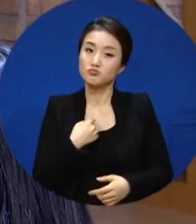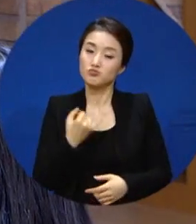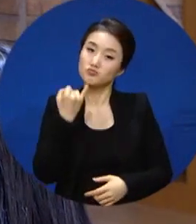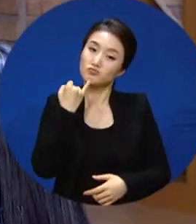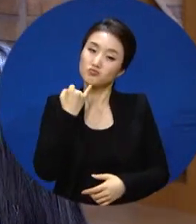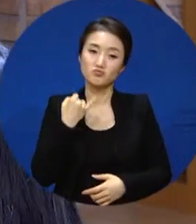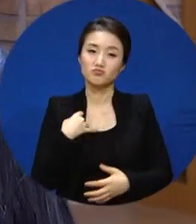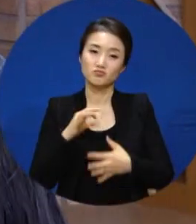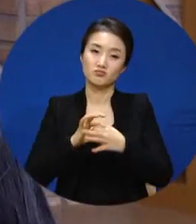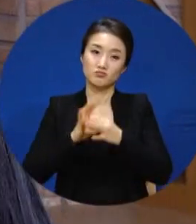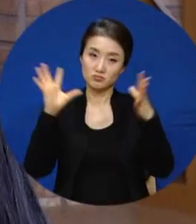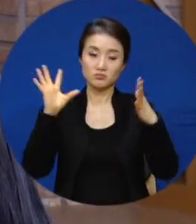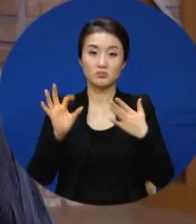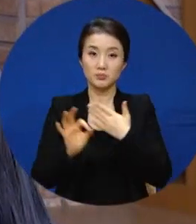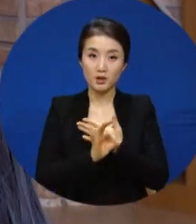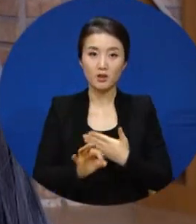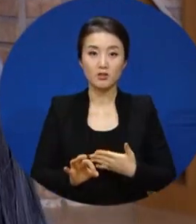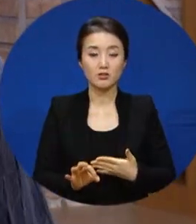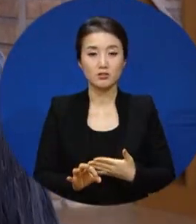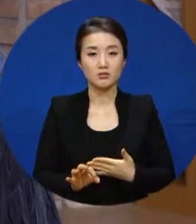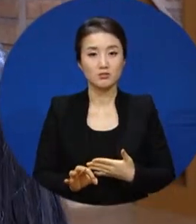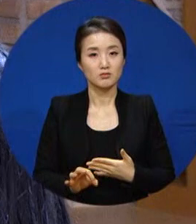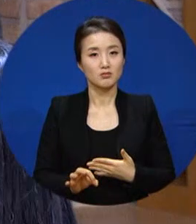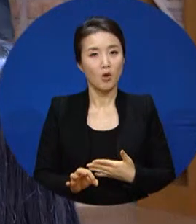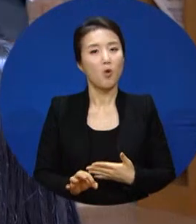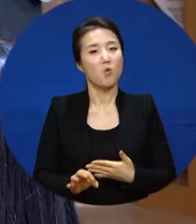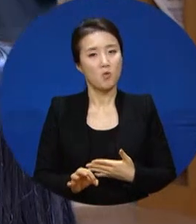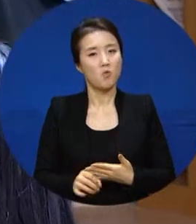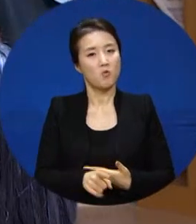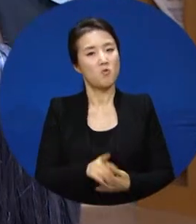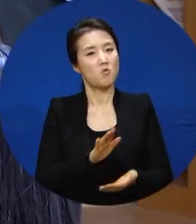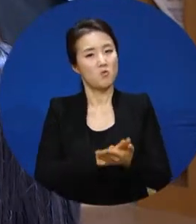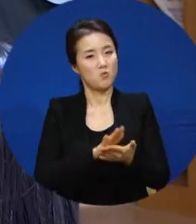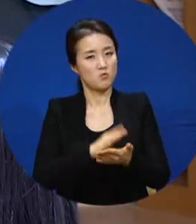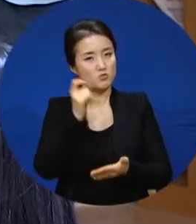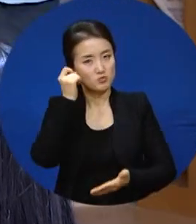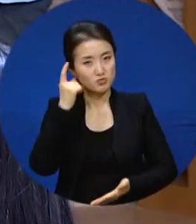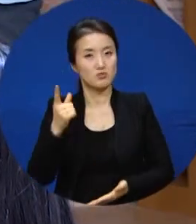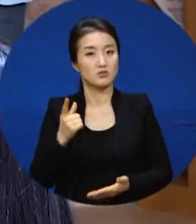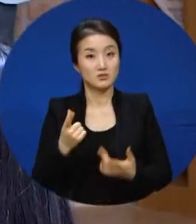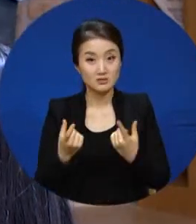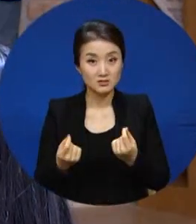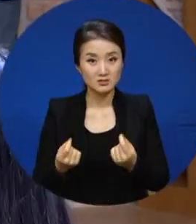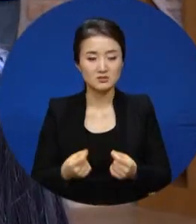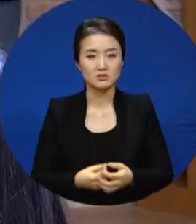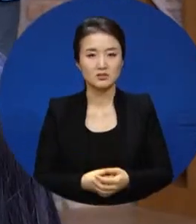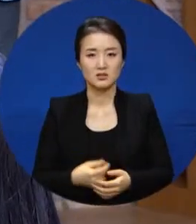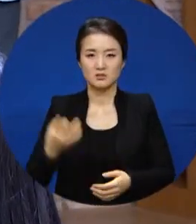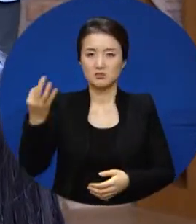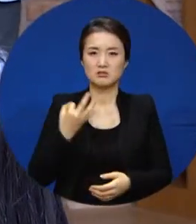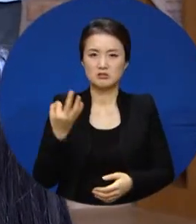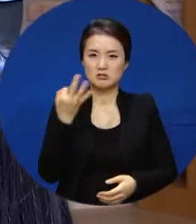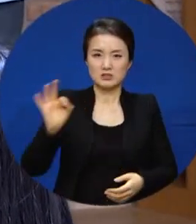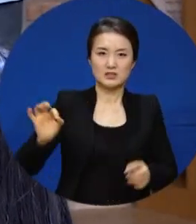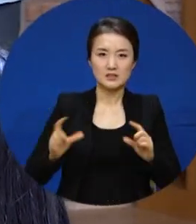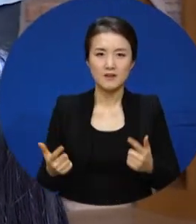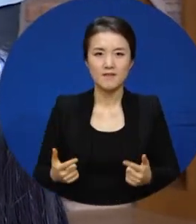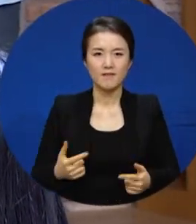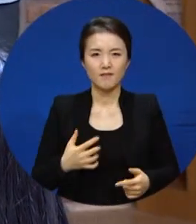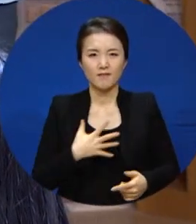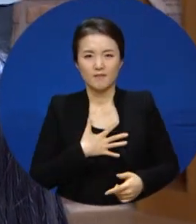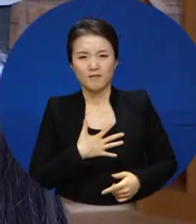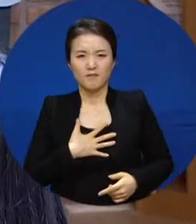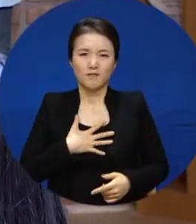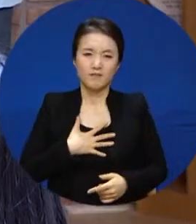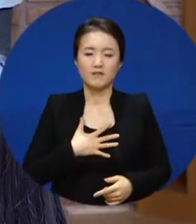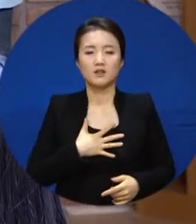알아주지 않으면 거기에 어린 하는거예요 내가 이런 사람들이 들이 달 몰라줘 이것때문에 이게 자존감